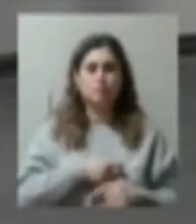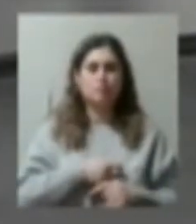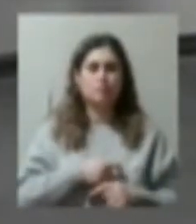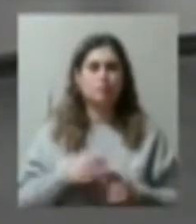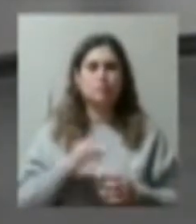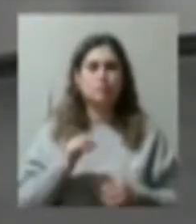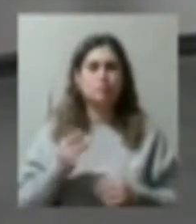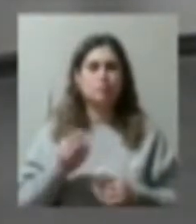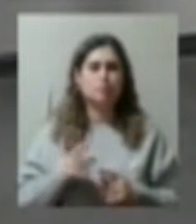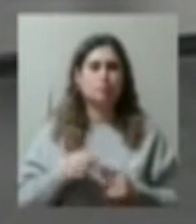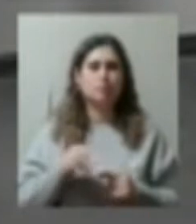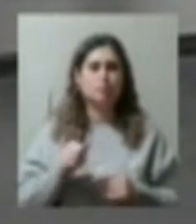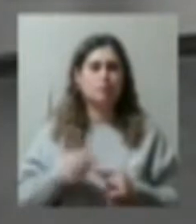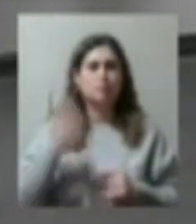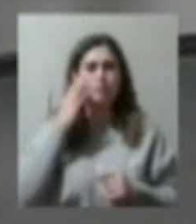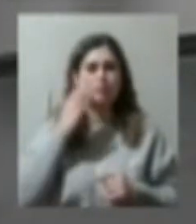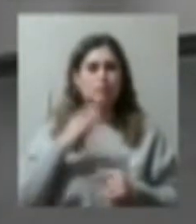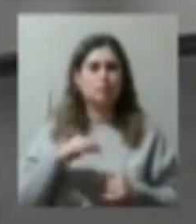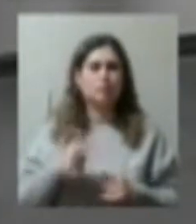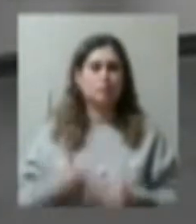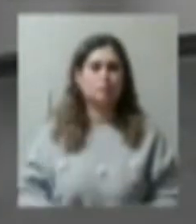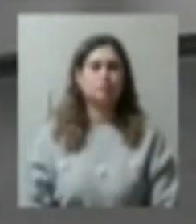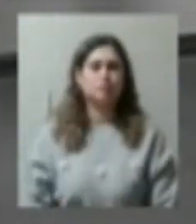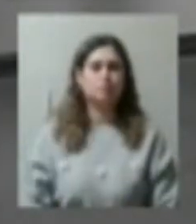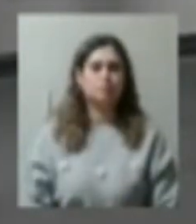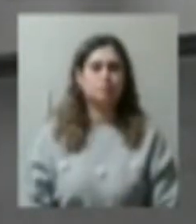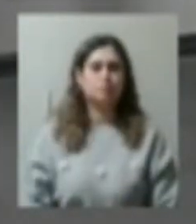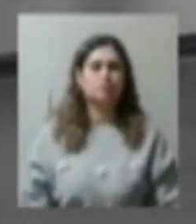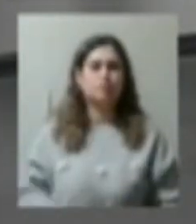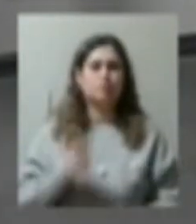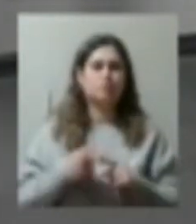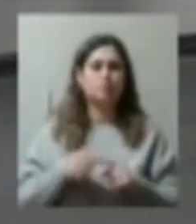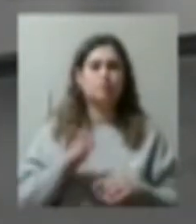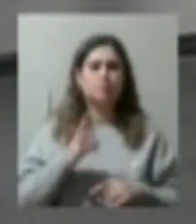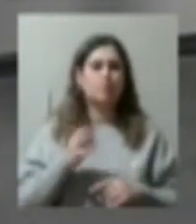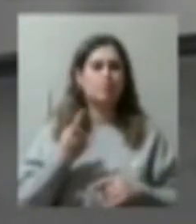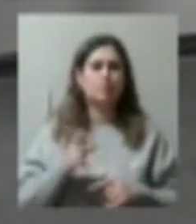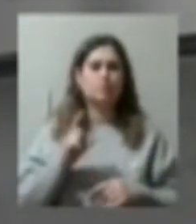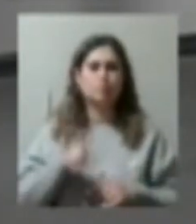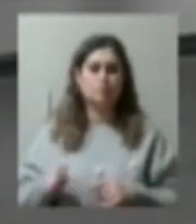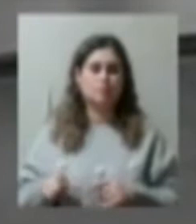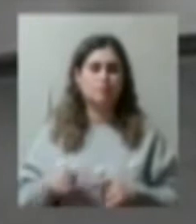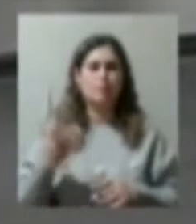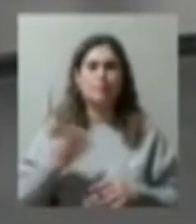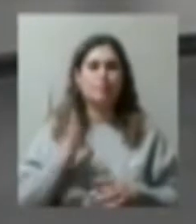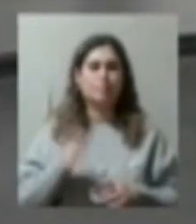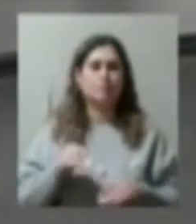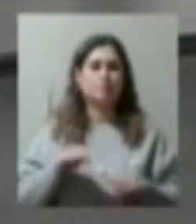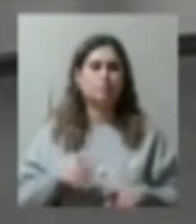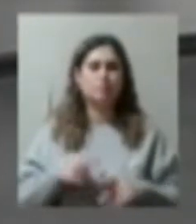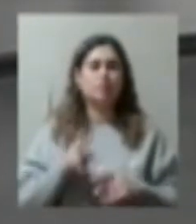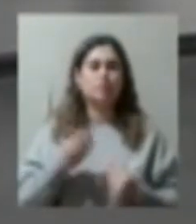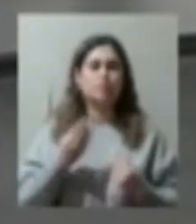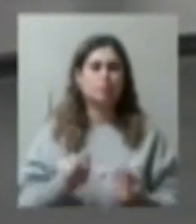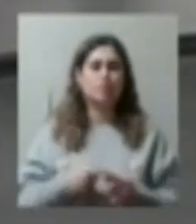сесіях та голова об'єднаної територіальної громади. Тому це буде не одна людина, яка буде вирішувати, кому не давати. Це